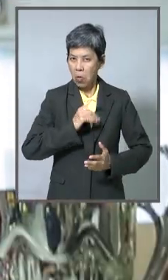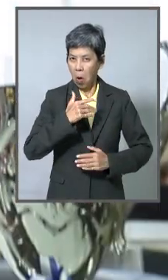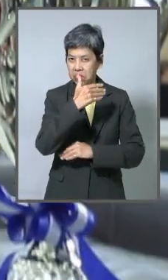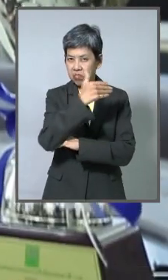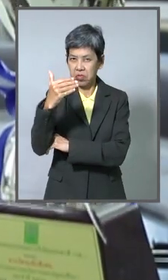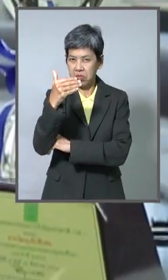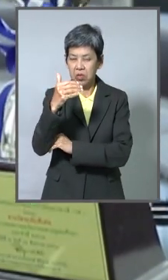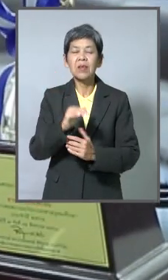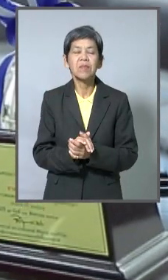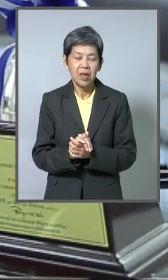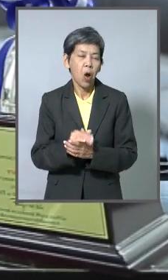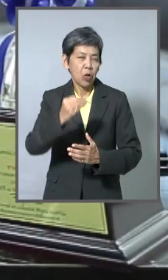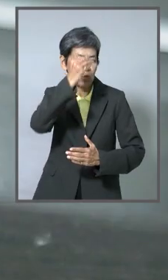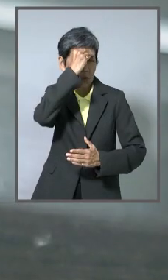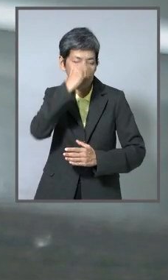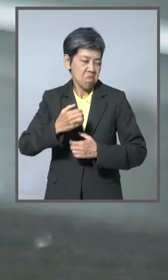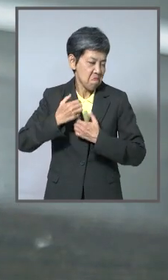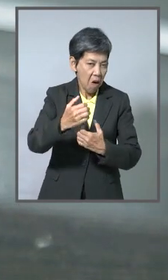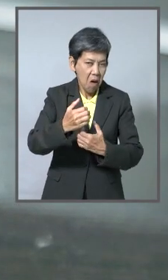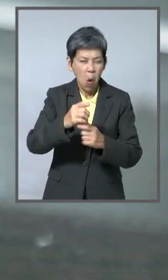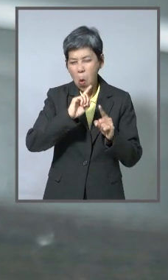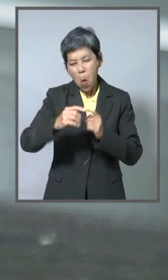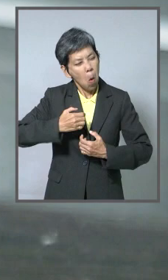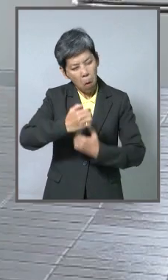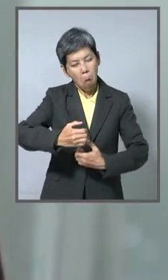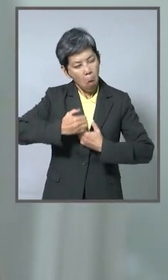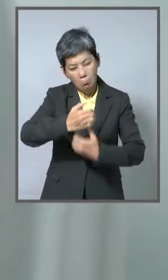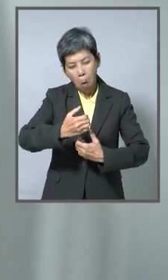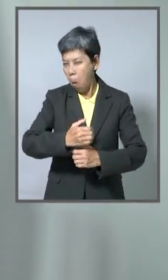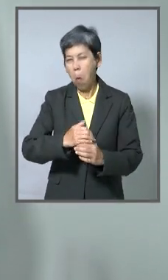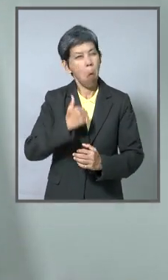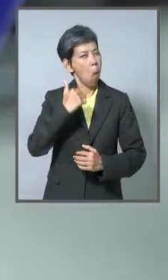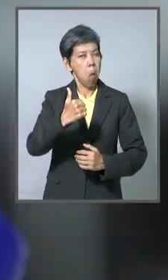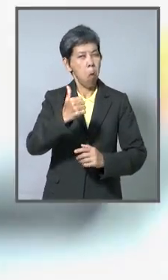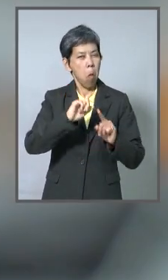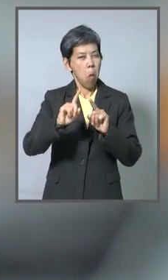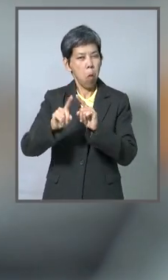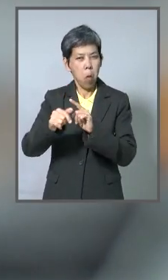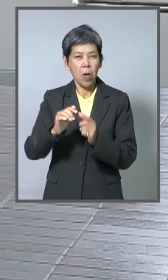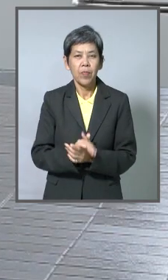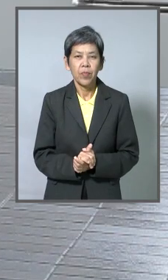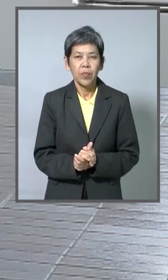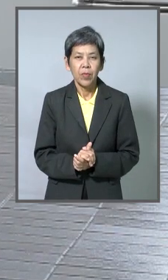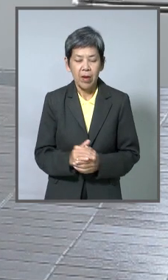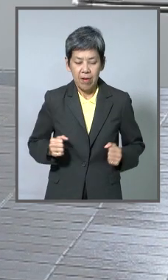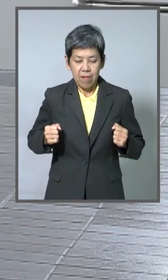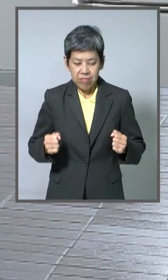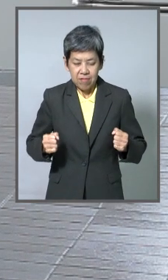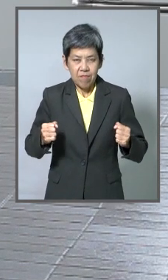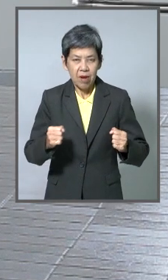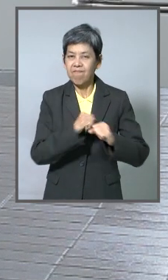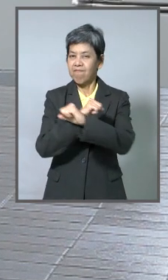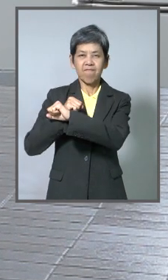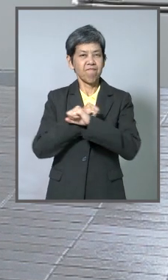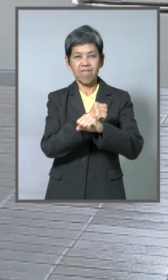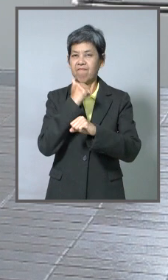วยรางวัลเหรียญทองระดับนานาชาติจากประเทศญี่ปุ่นแล้วก็อีกหลากหลายรางวัลนับไม่ถ้วนเลยล่ะค่ะ เป็นวอล์ก